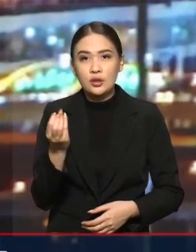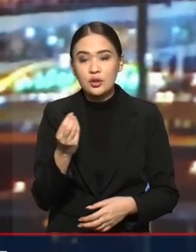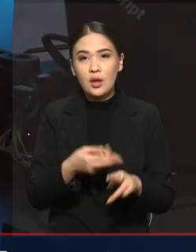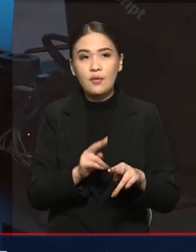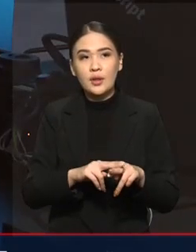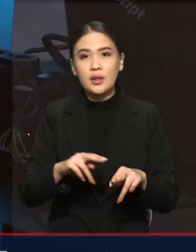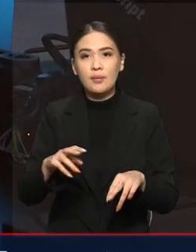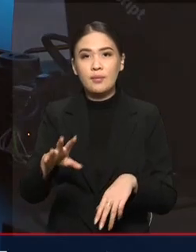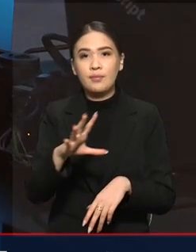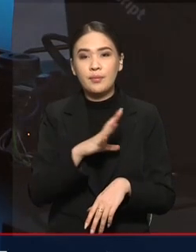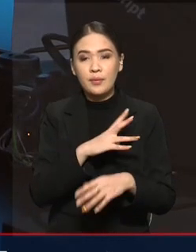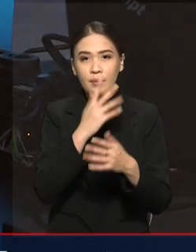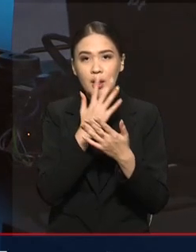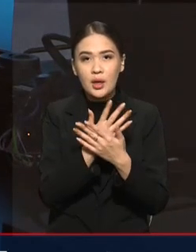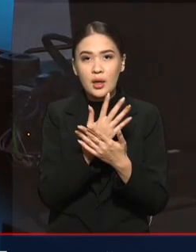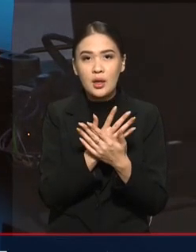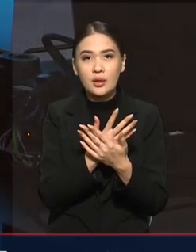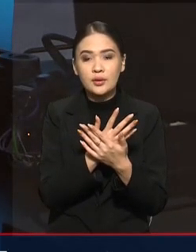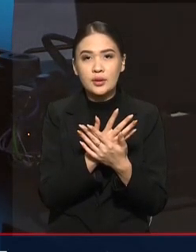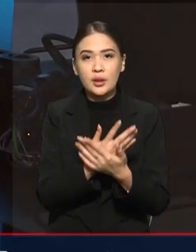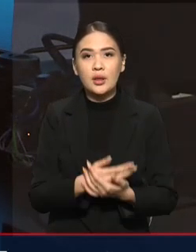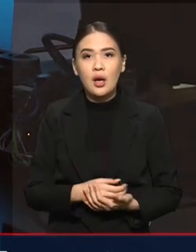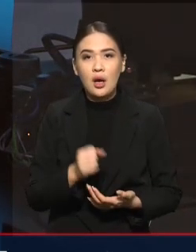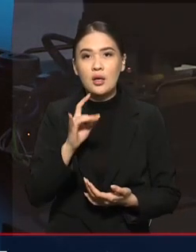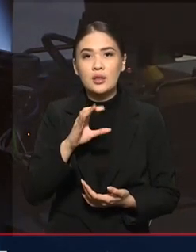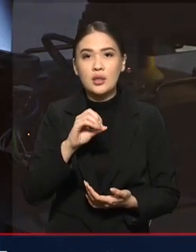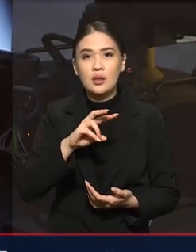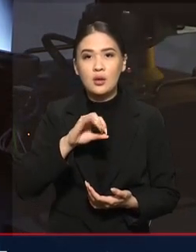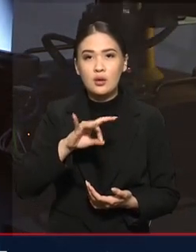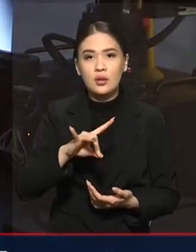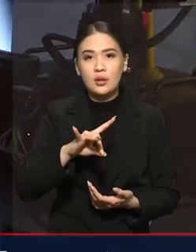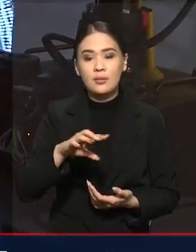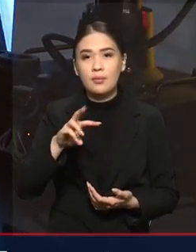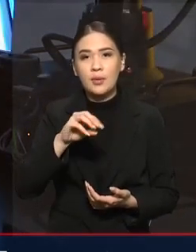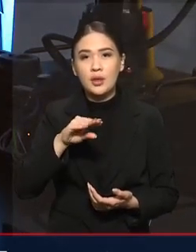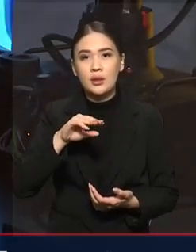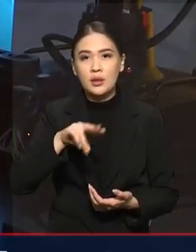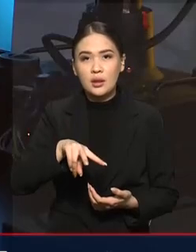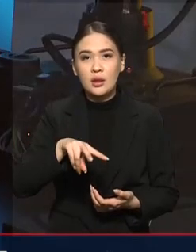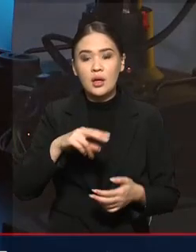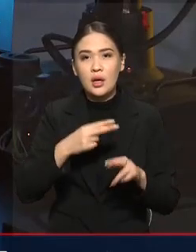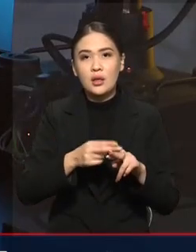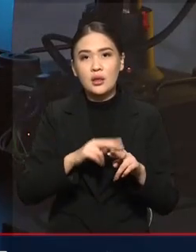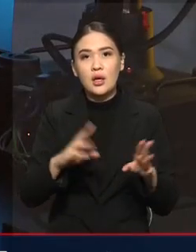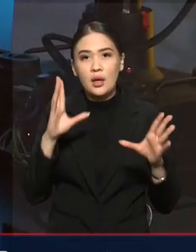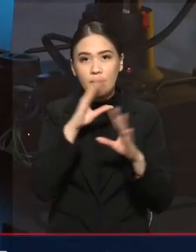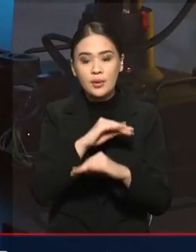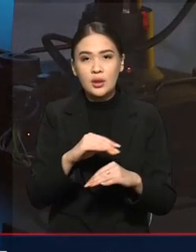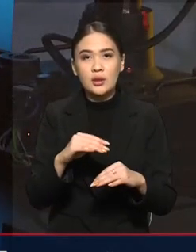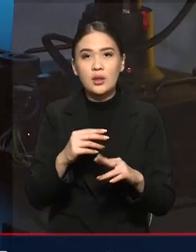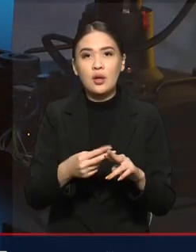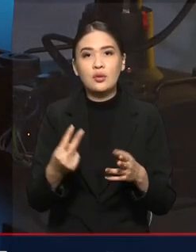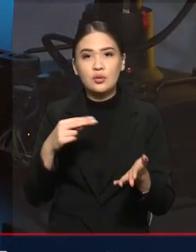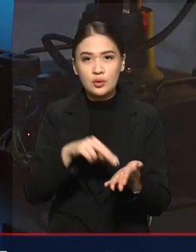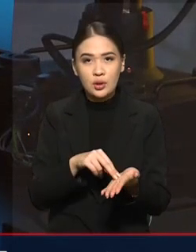этом плане Арси действительно имеет достаточно устойчивую